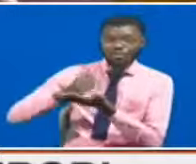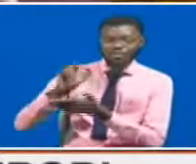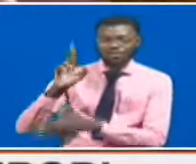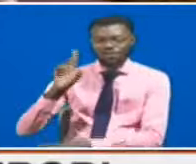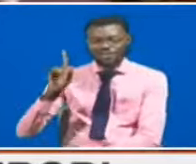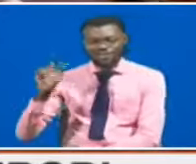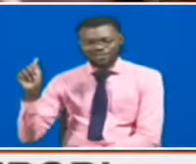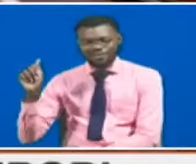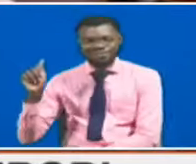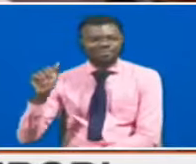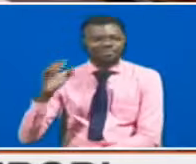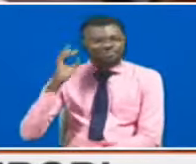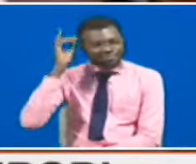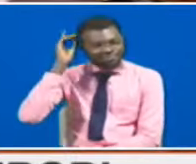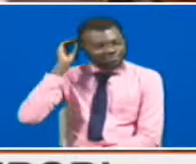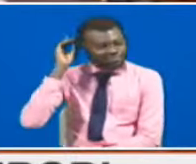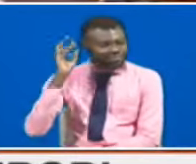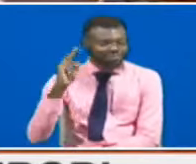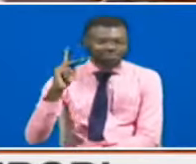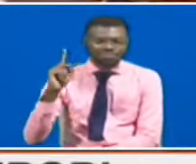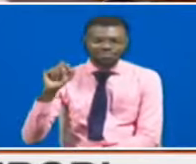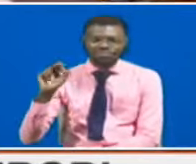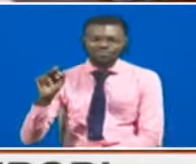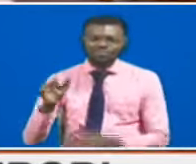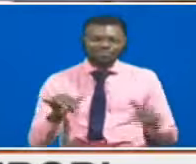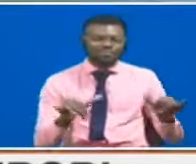Neil Karioki, KTN News.